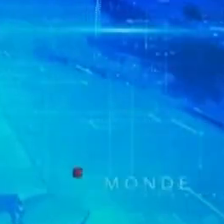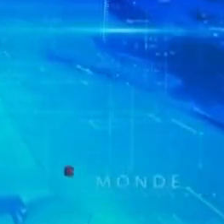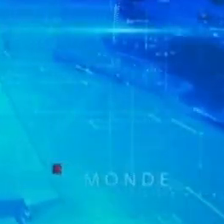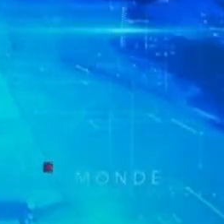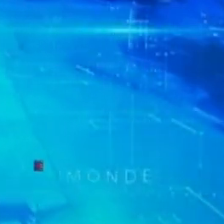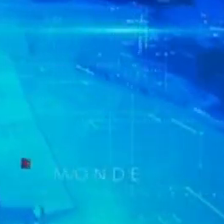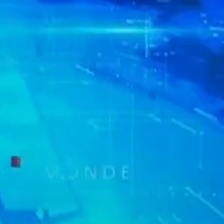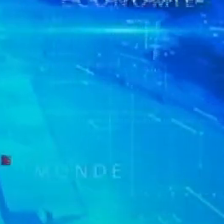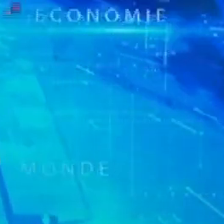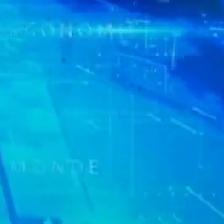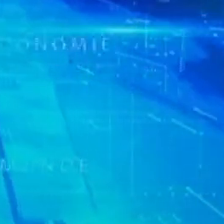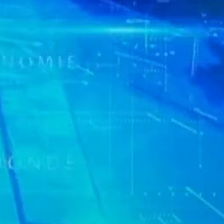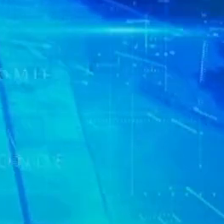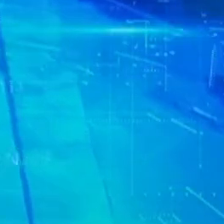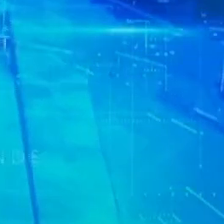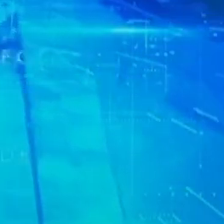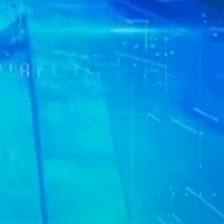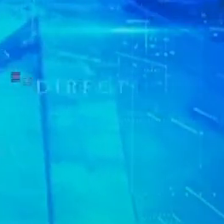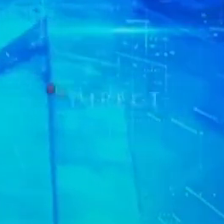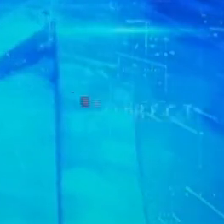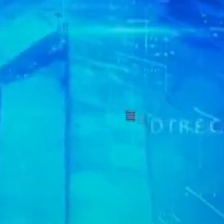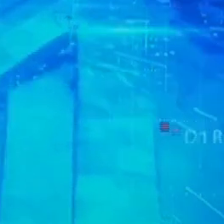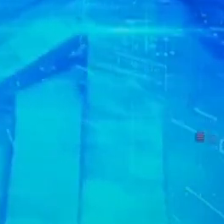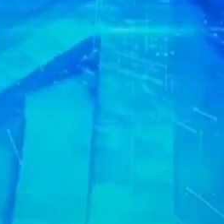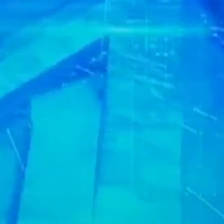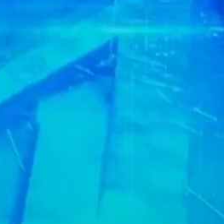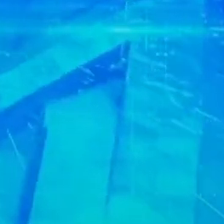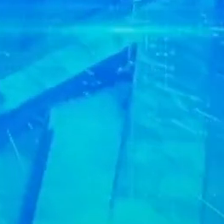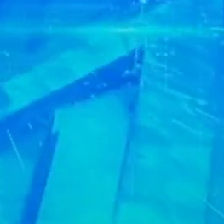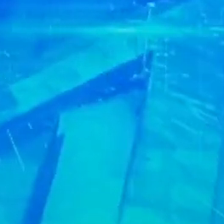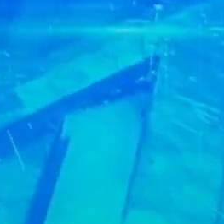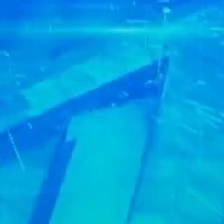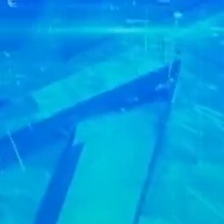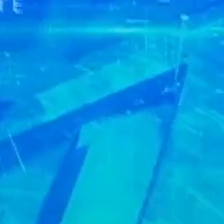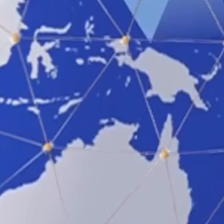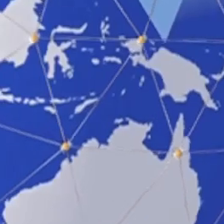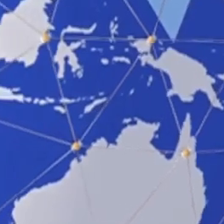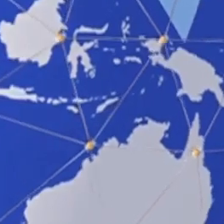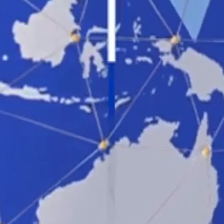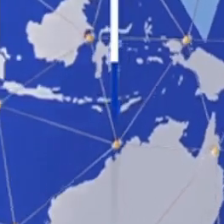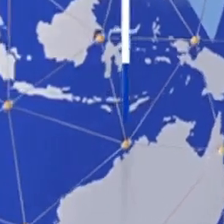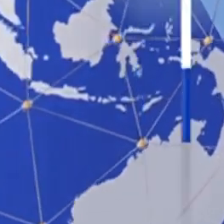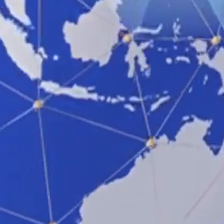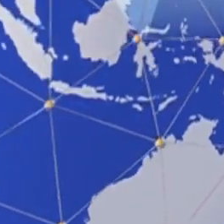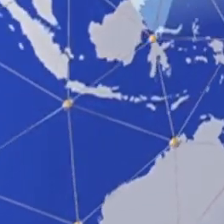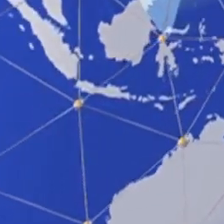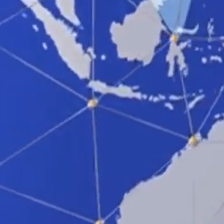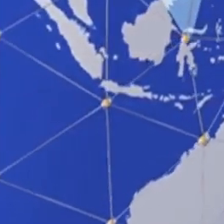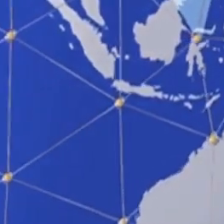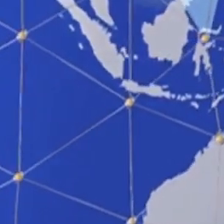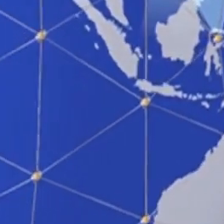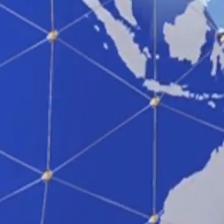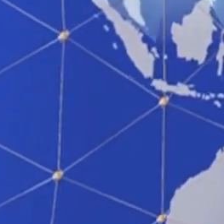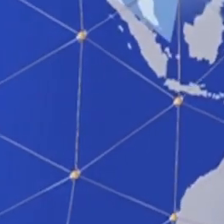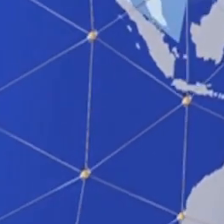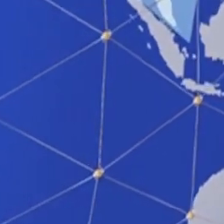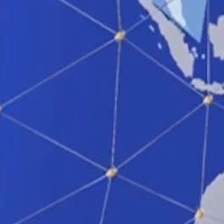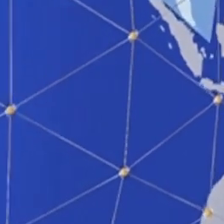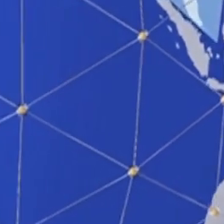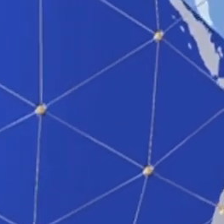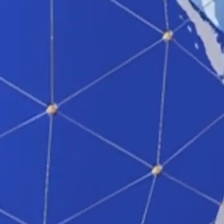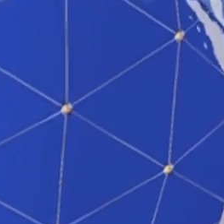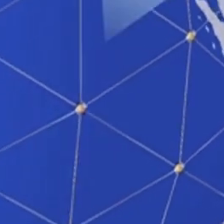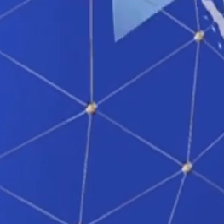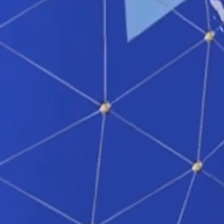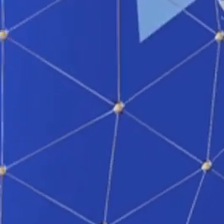Ravi de vous retrouver pour cette nouvelle édition, Madame Sur. Bonsoir. Tout de suite, les titres de ce 20h. Dans l'actualité, ce 23 septembre 2024,